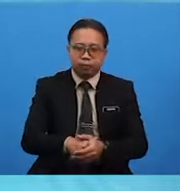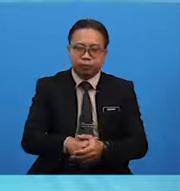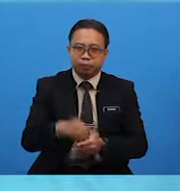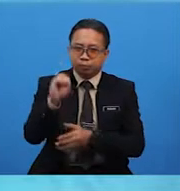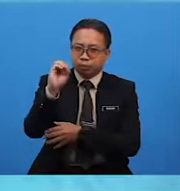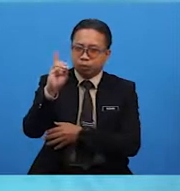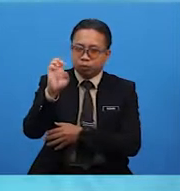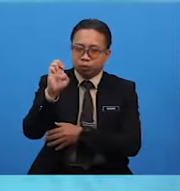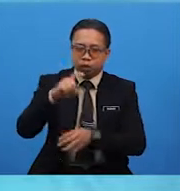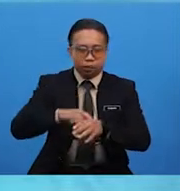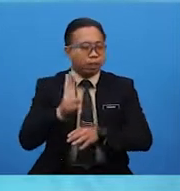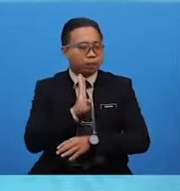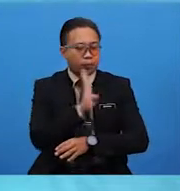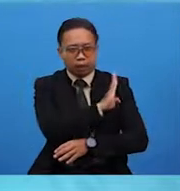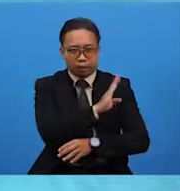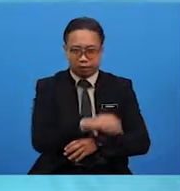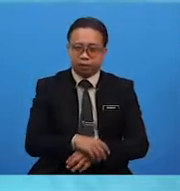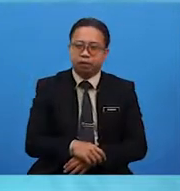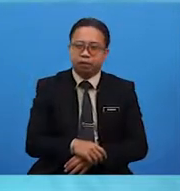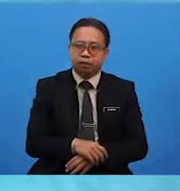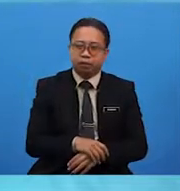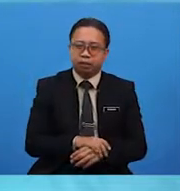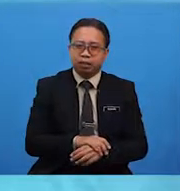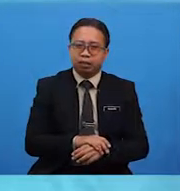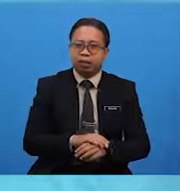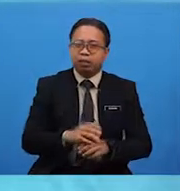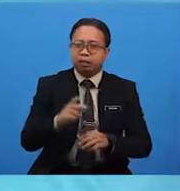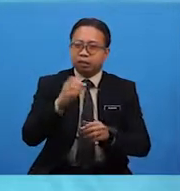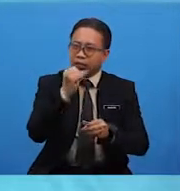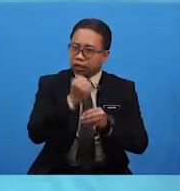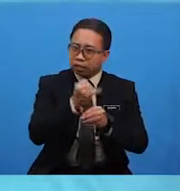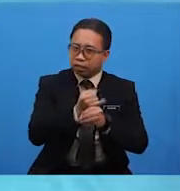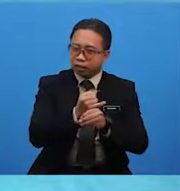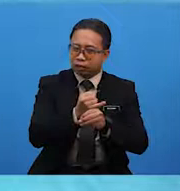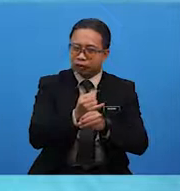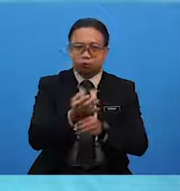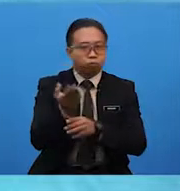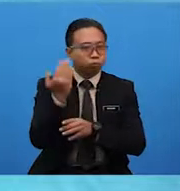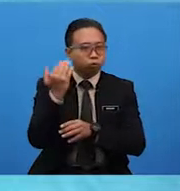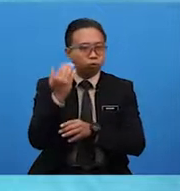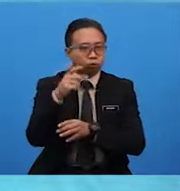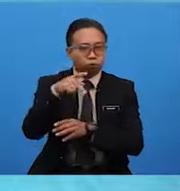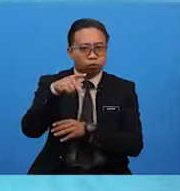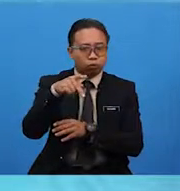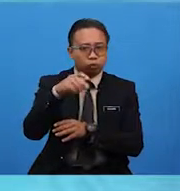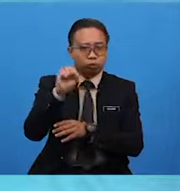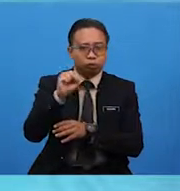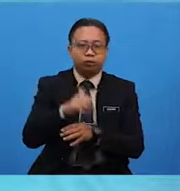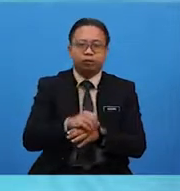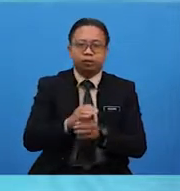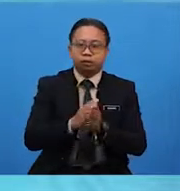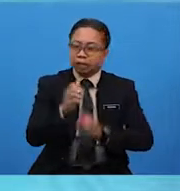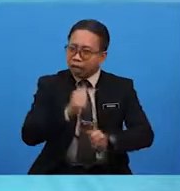aliran modern di barat juga bisa dikatakan berasaskan karya Possession yang telah banyak mengubah